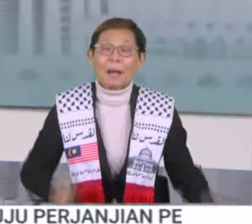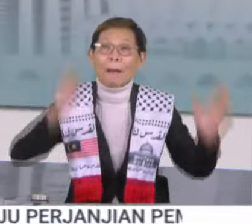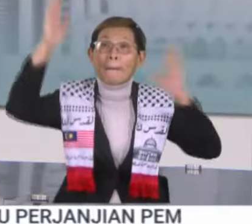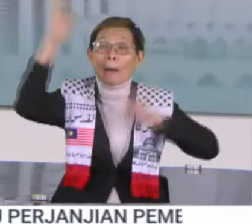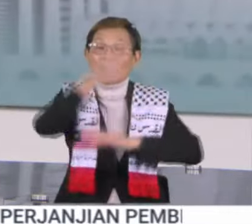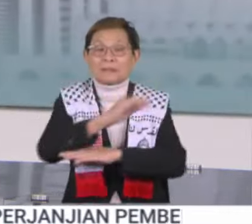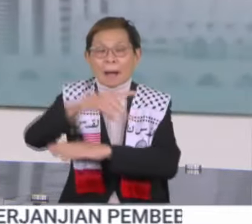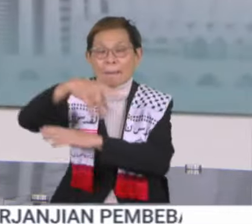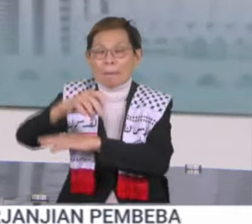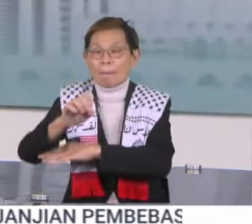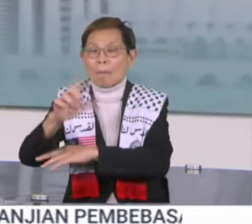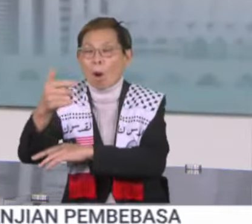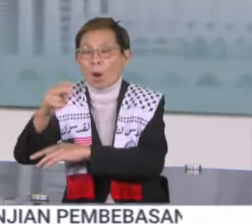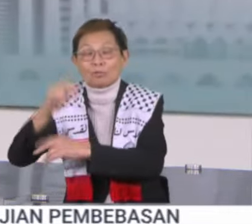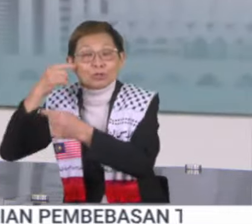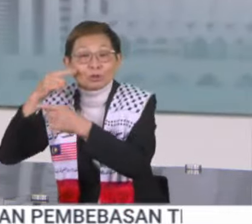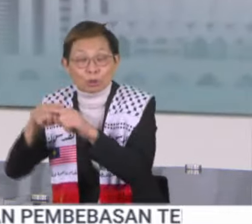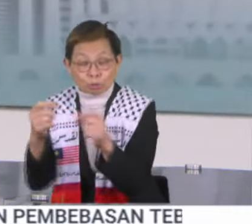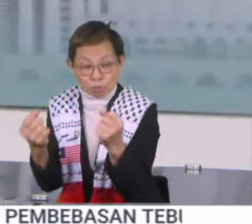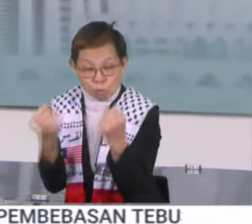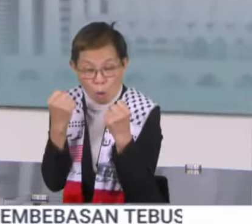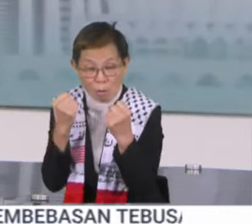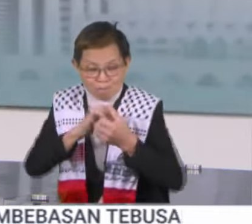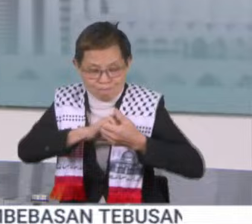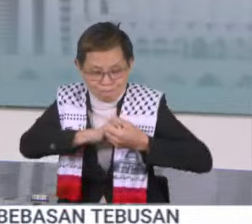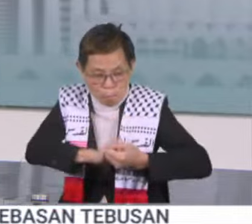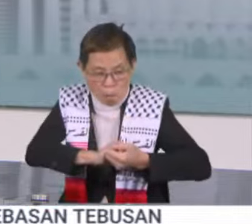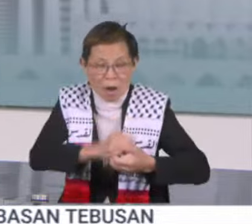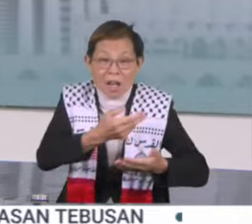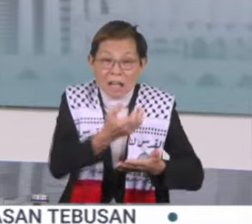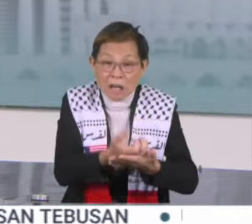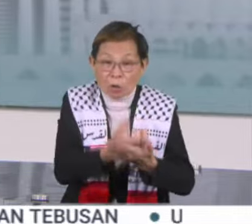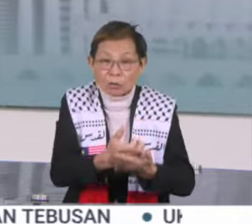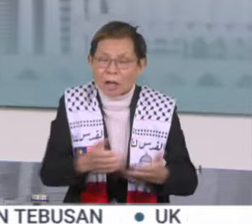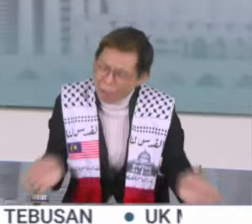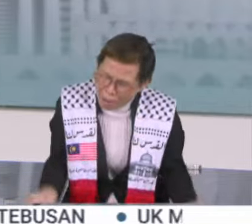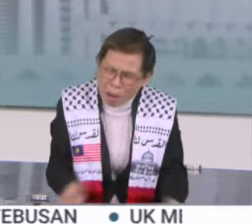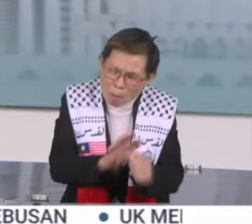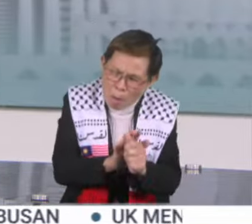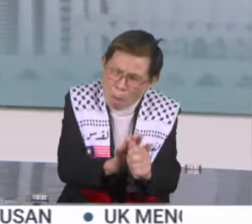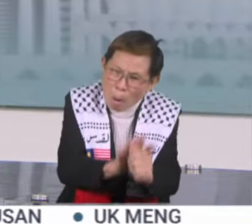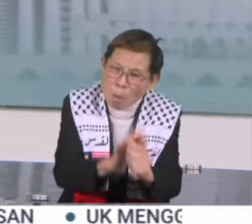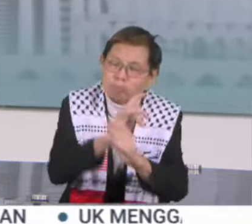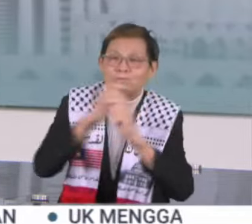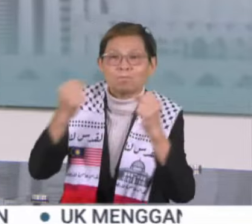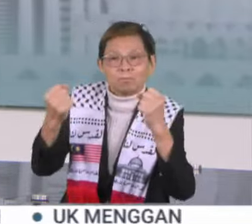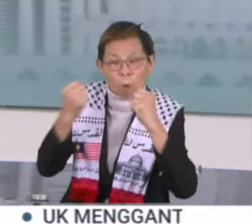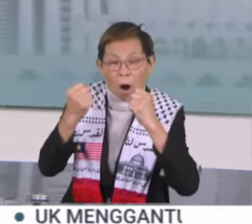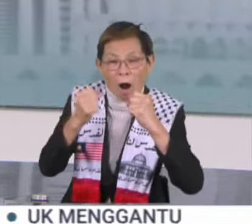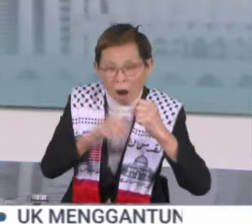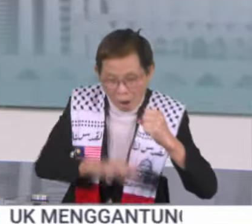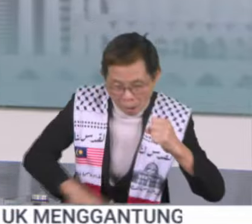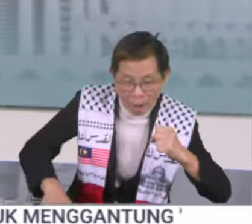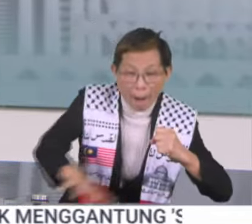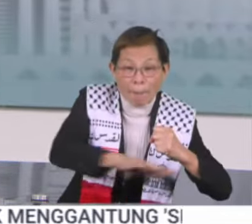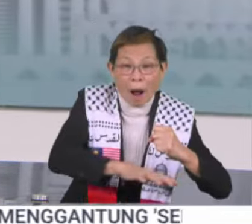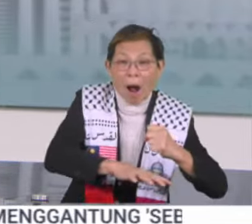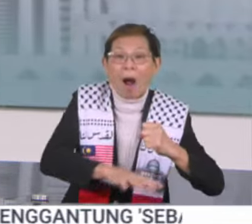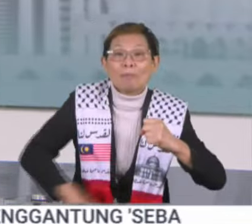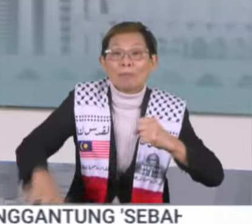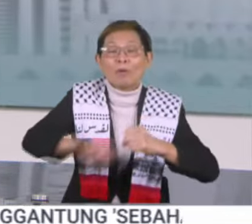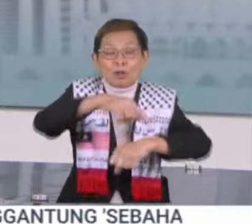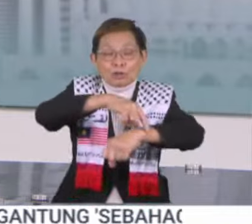Malaysia dan Poland bersetuju untuk mengukuhkan lagi hubungan ekonomi dan menggalakkan keberdaya tahanan rantaian bekalan berikutan